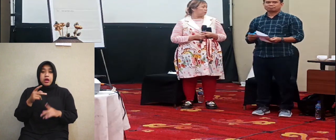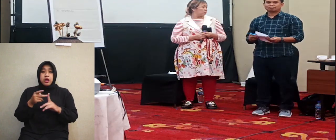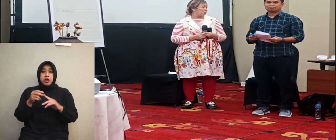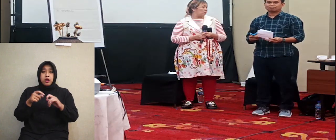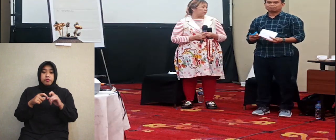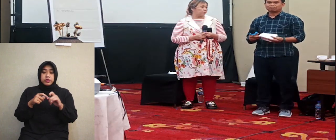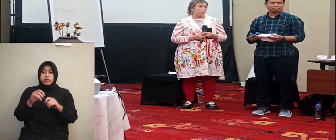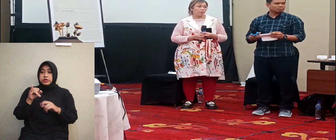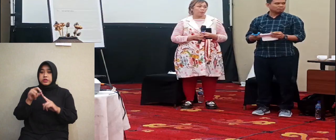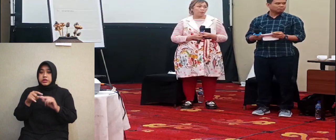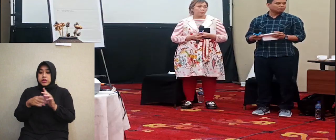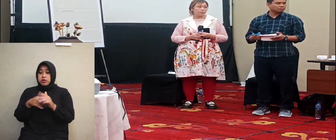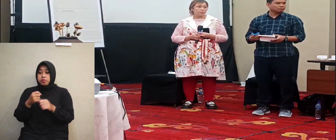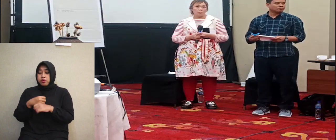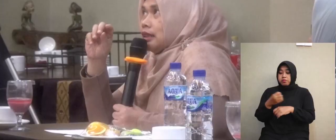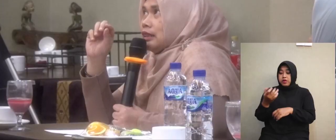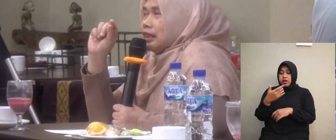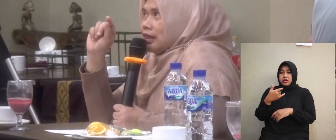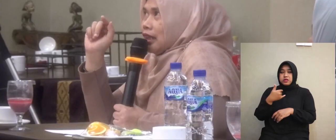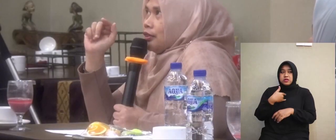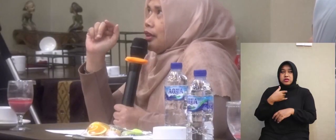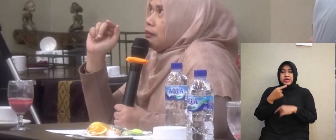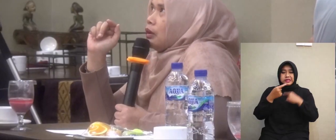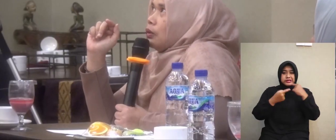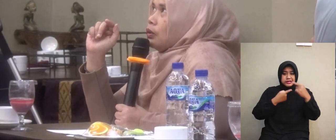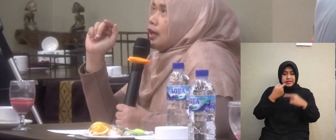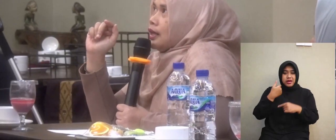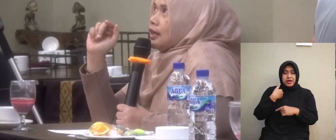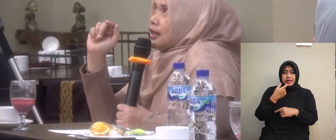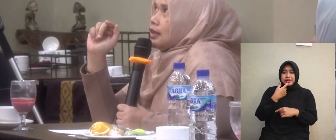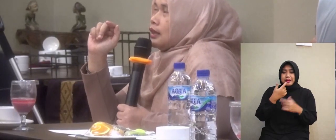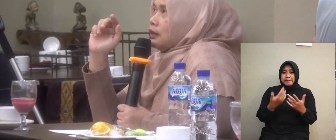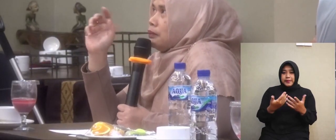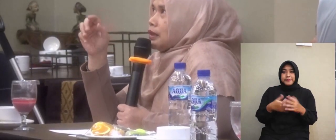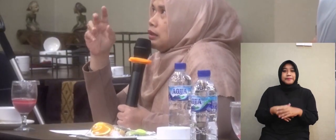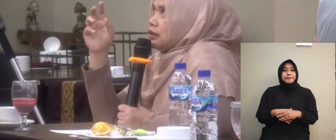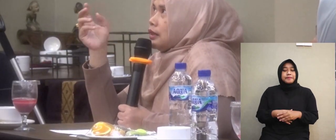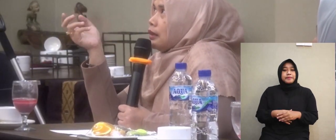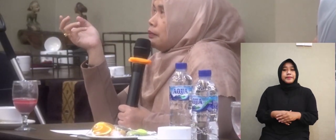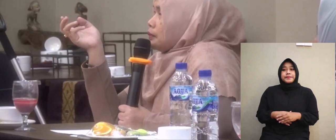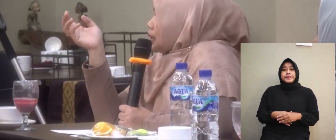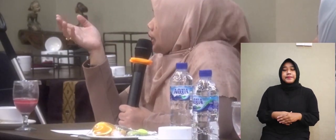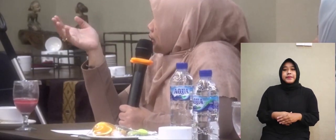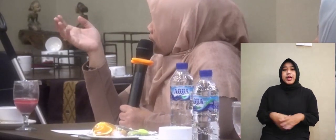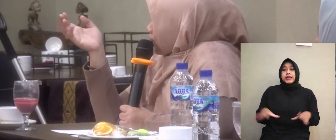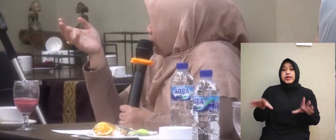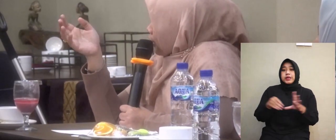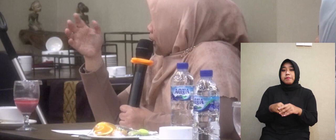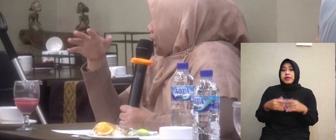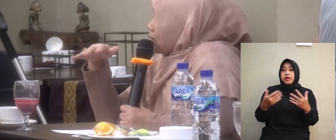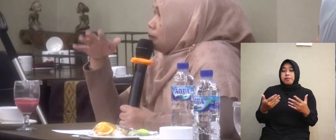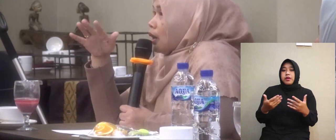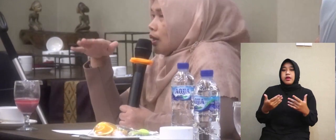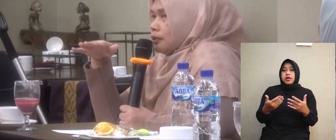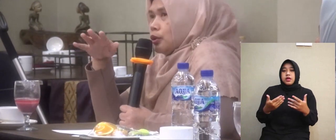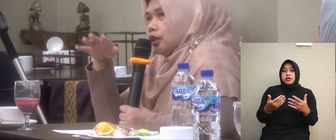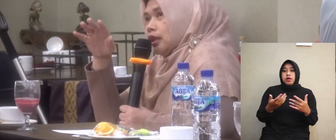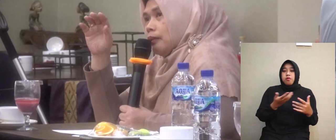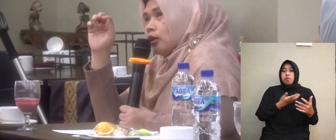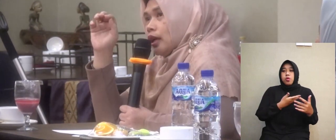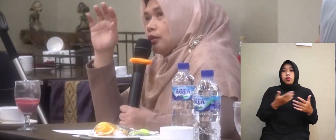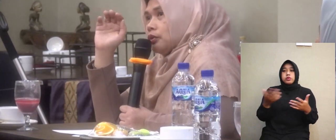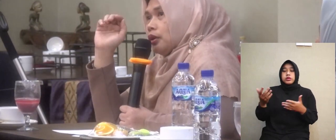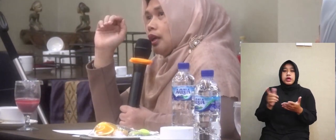Ipung bahwa kalau saya ada sedikit kita gitu ya bahwa terlibat dalam draft yang akan dibawa